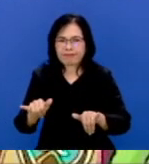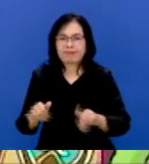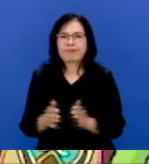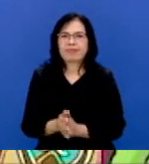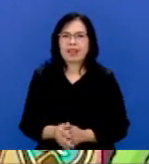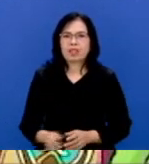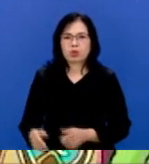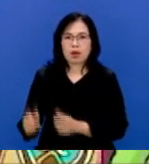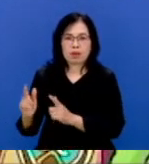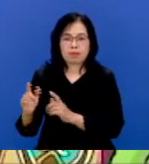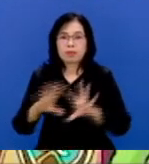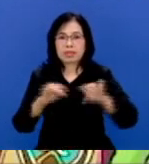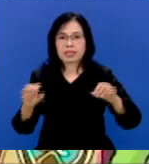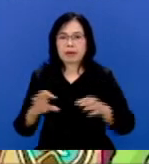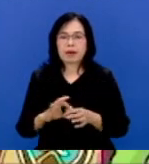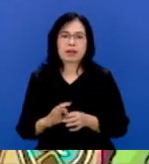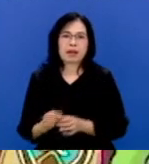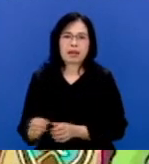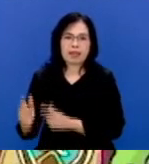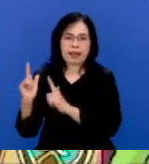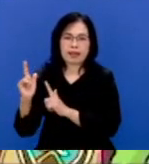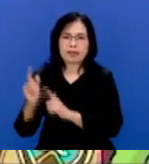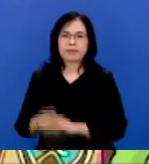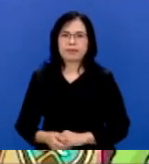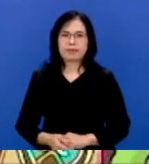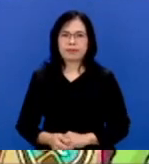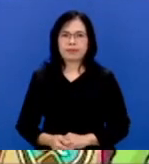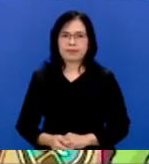dengan TNI. Untuk memperhatikan secara khusus